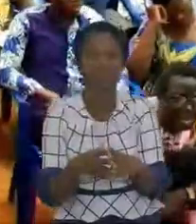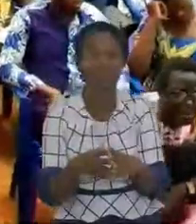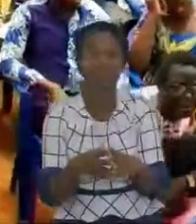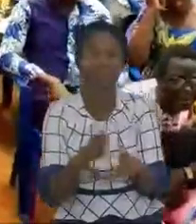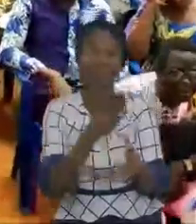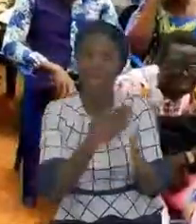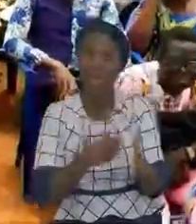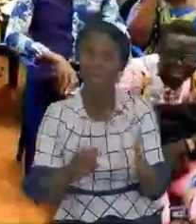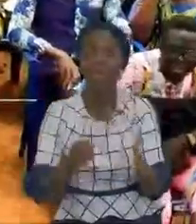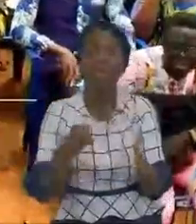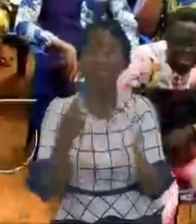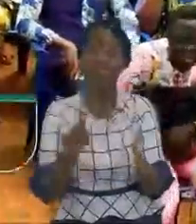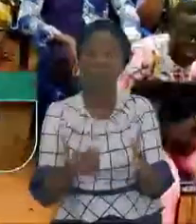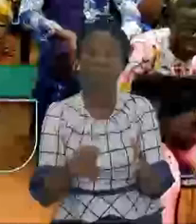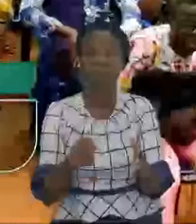aimes.